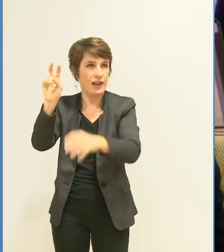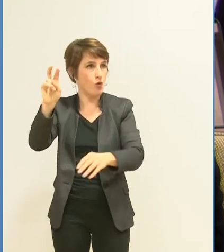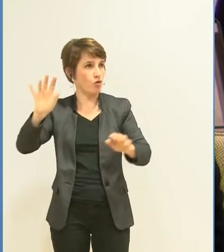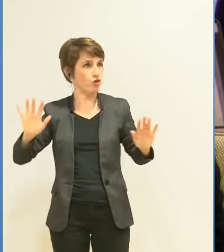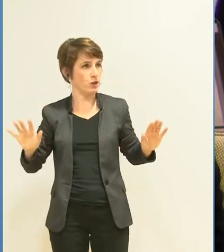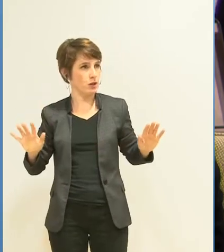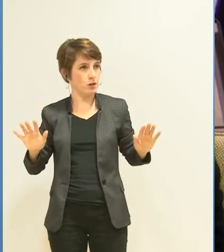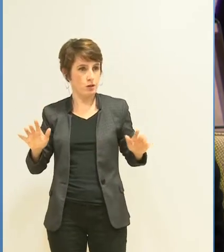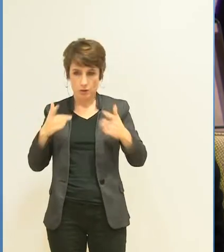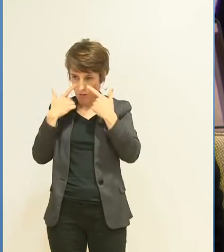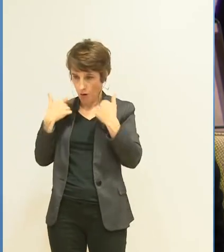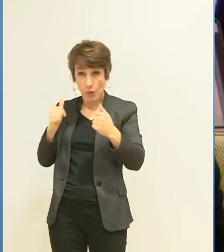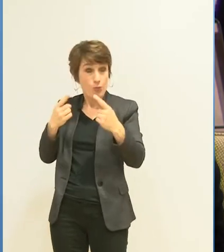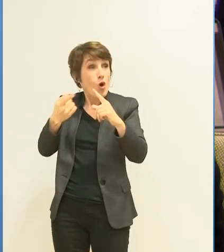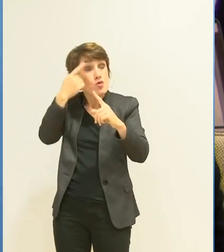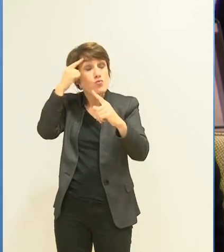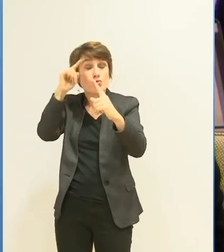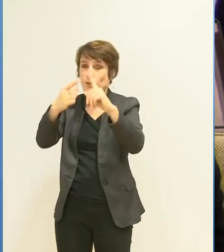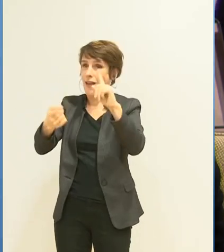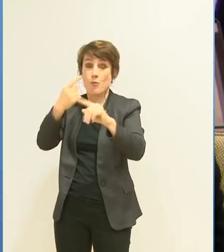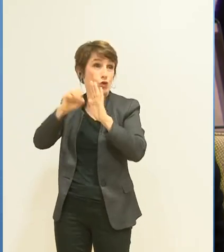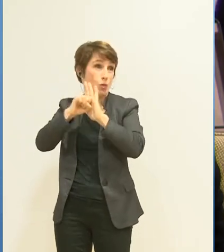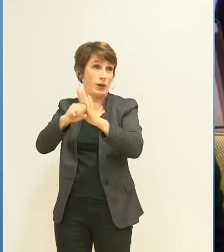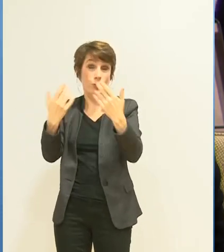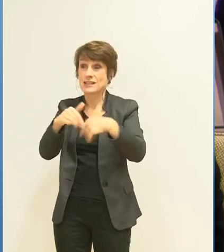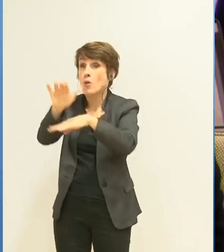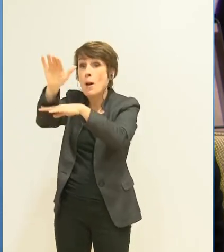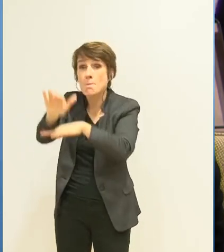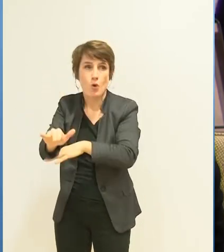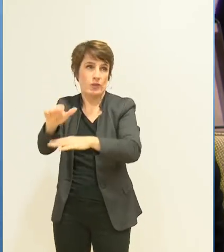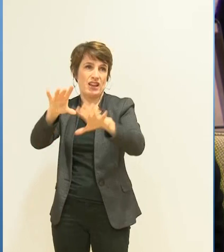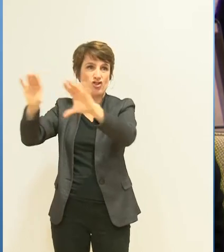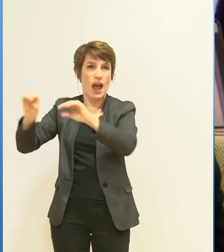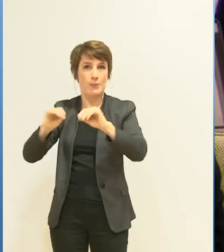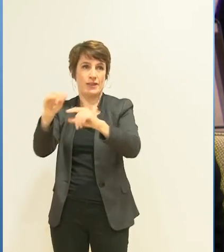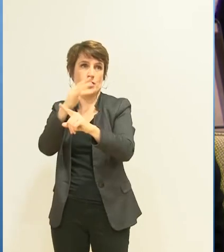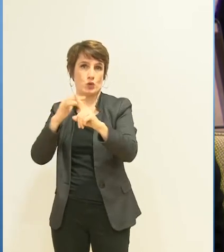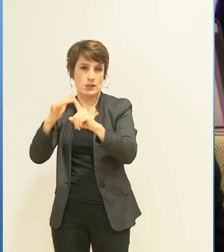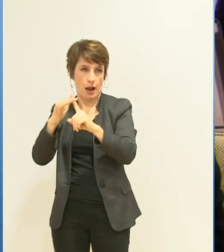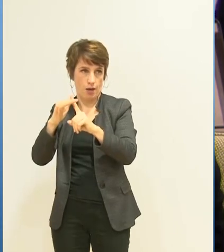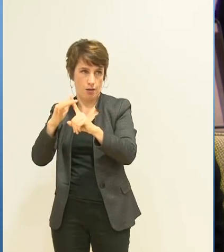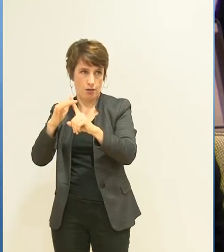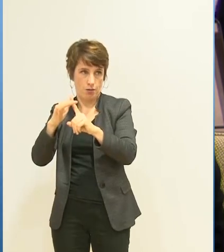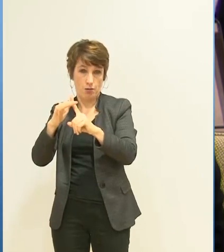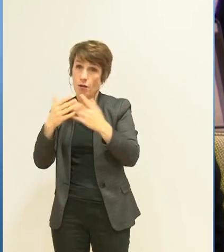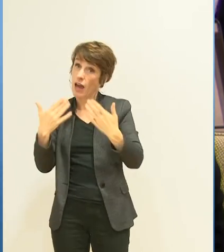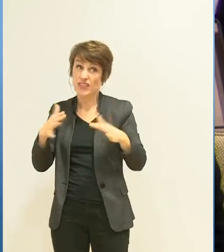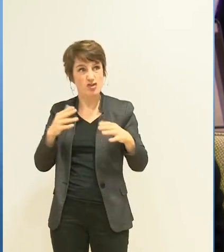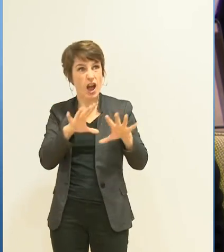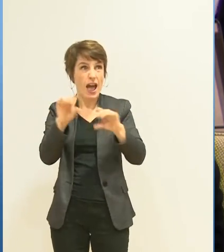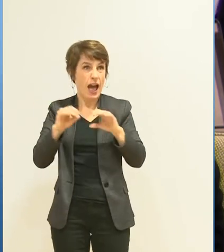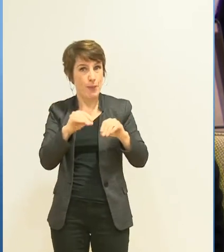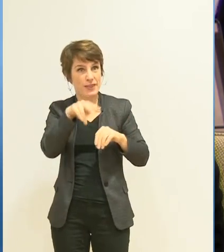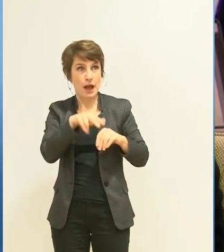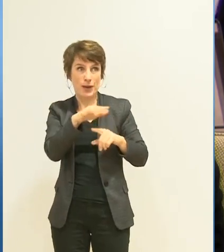réelle de protéger à la fois l'habitat social déjà bien menacée et un